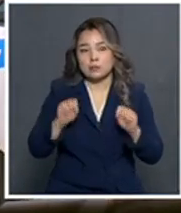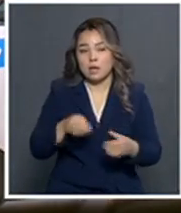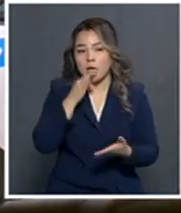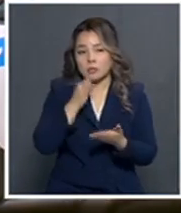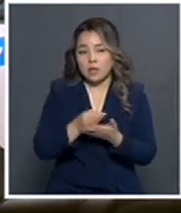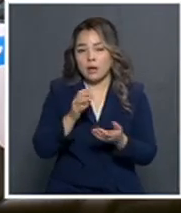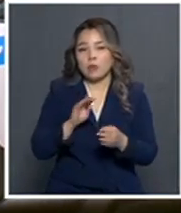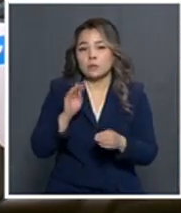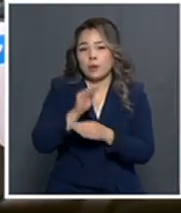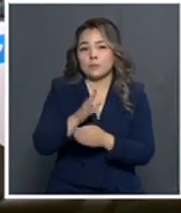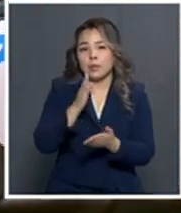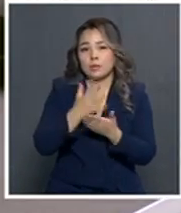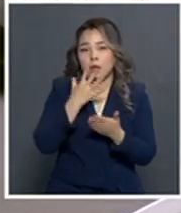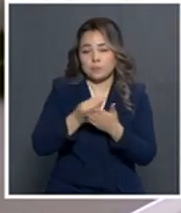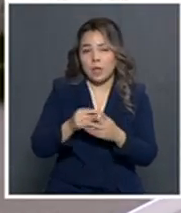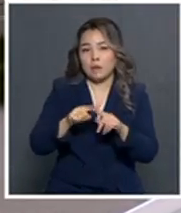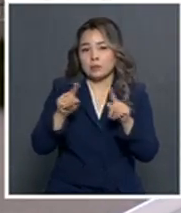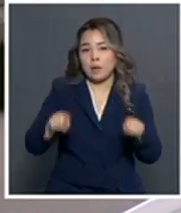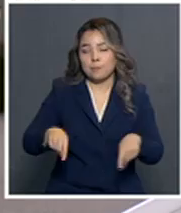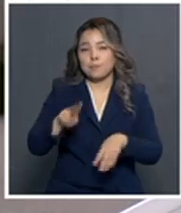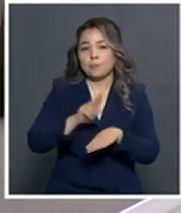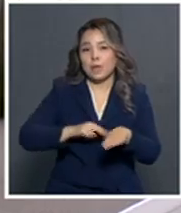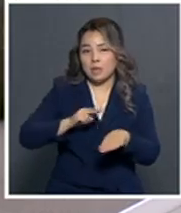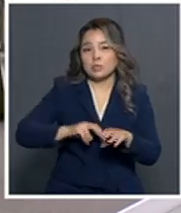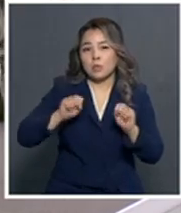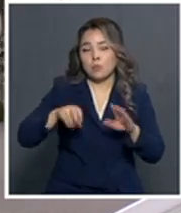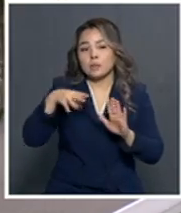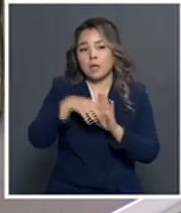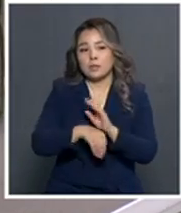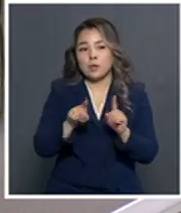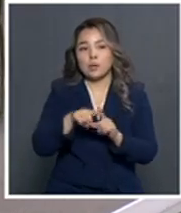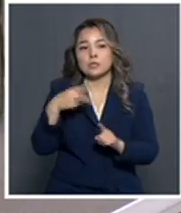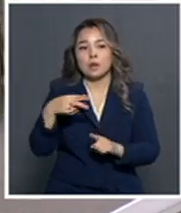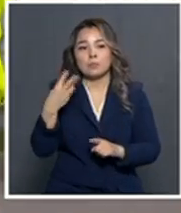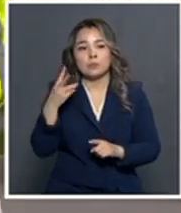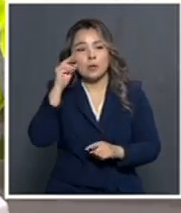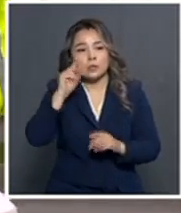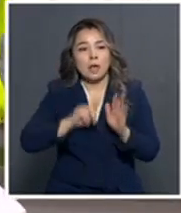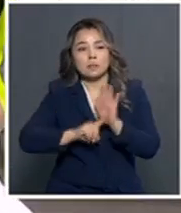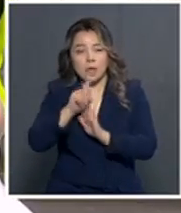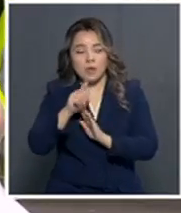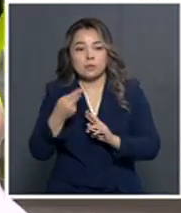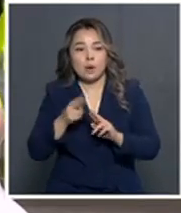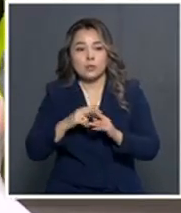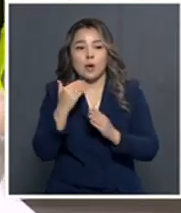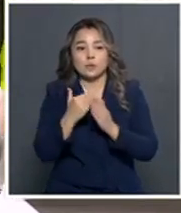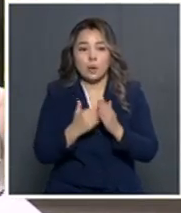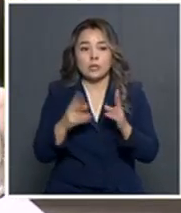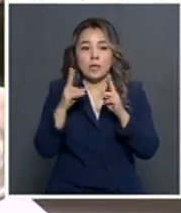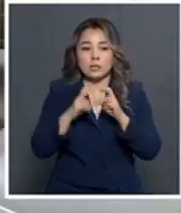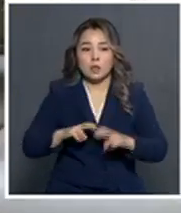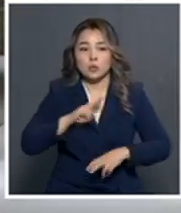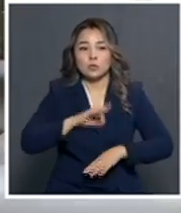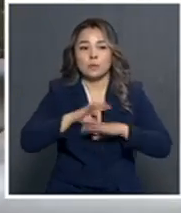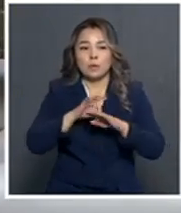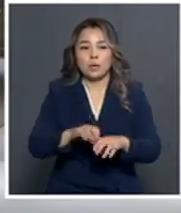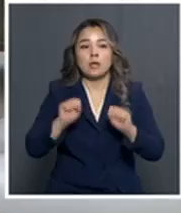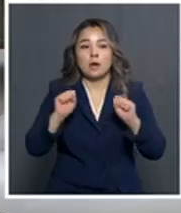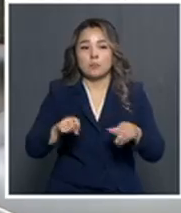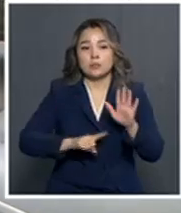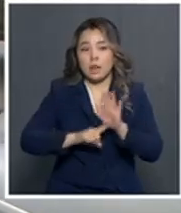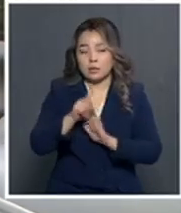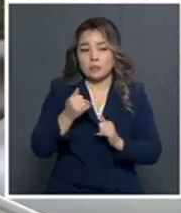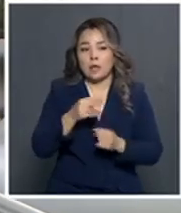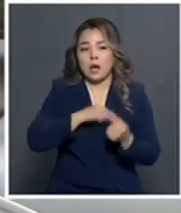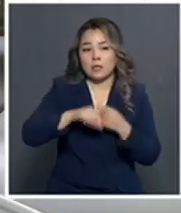Аталған қосымша полицейлердің планшетіне ғана енгізіледі және 23 сәуірден бастап осы жүйе арқылы тексеріс жүргізіле бастайды.